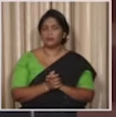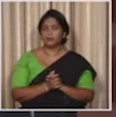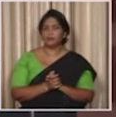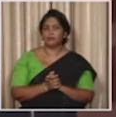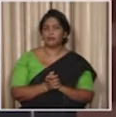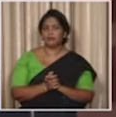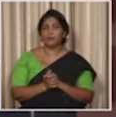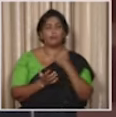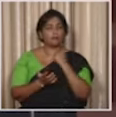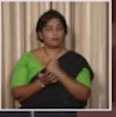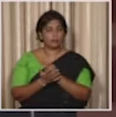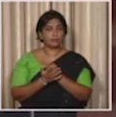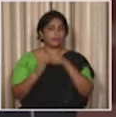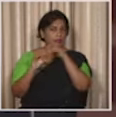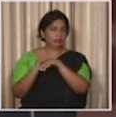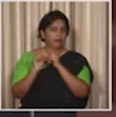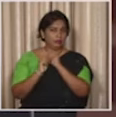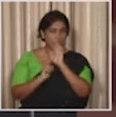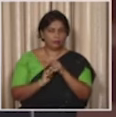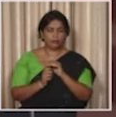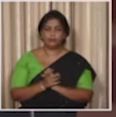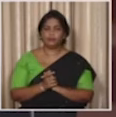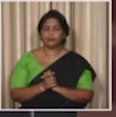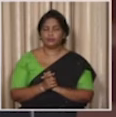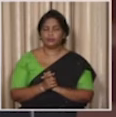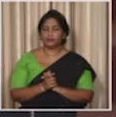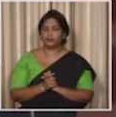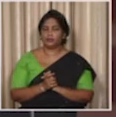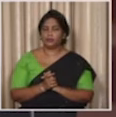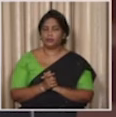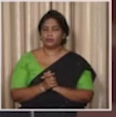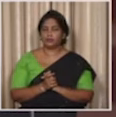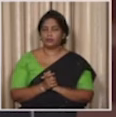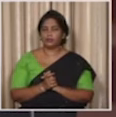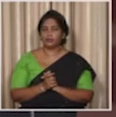ikut lu Central Bank ini, ikut hidup katni. Itu kota,